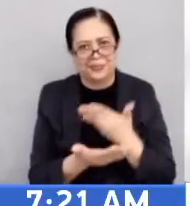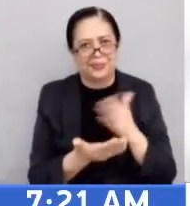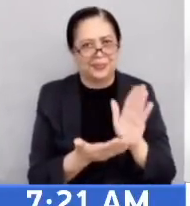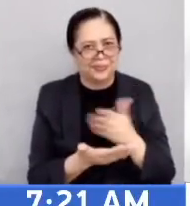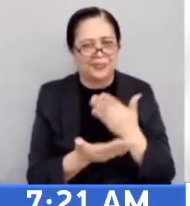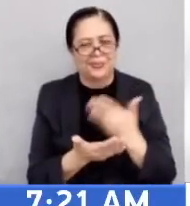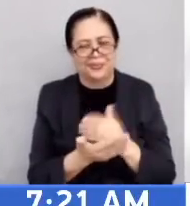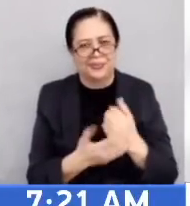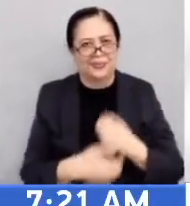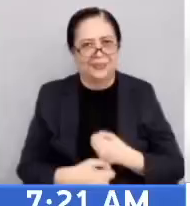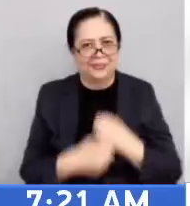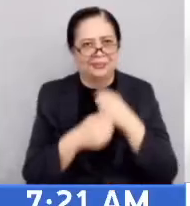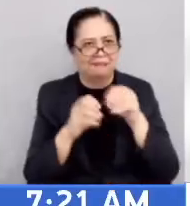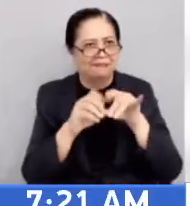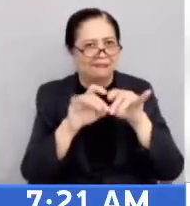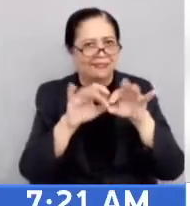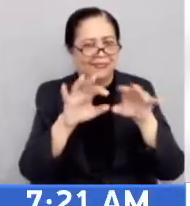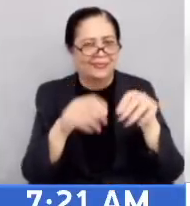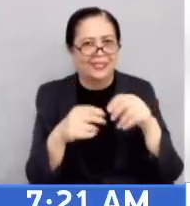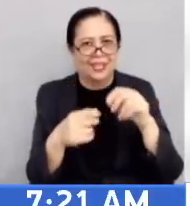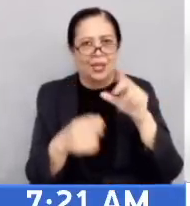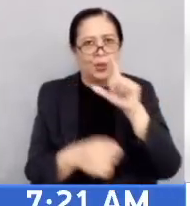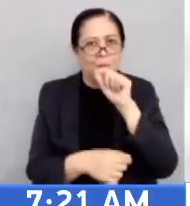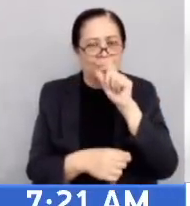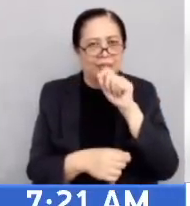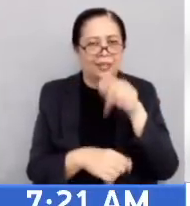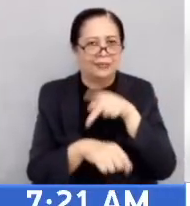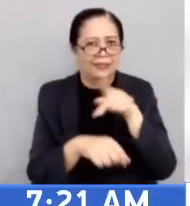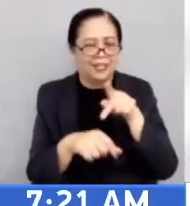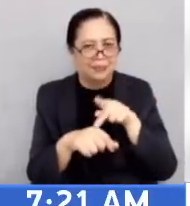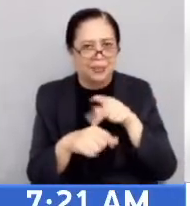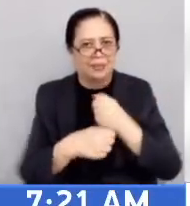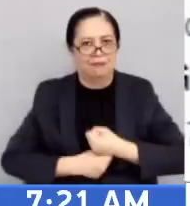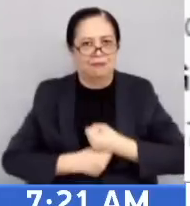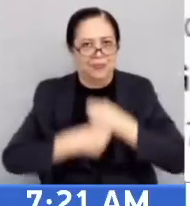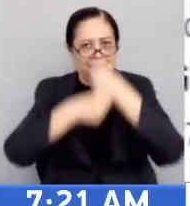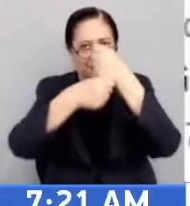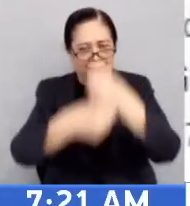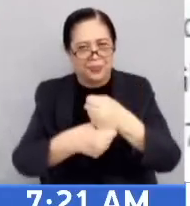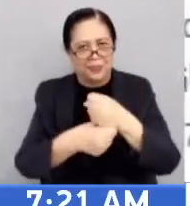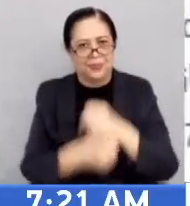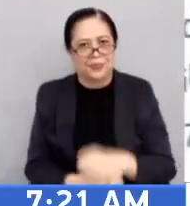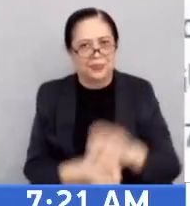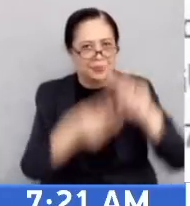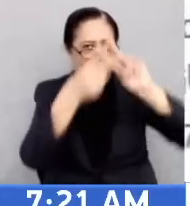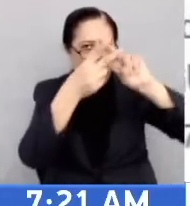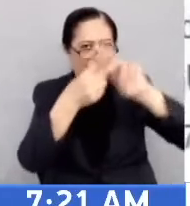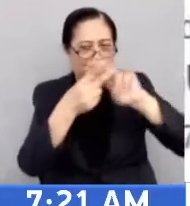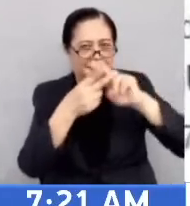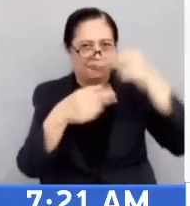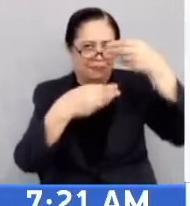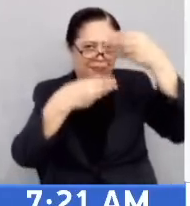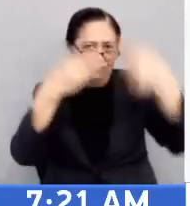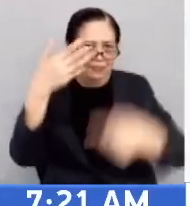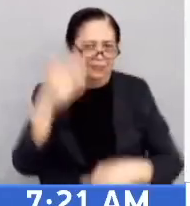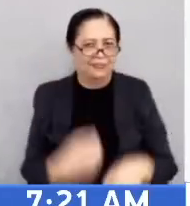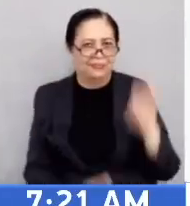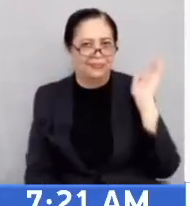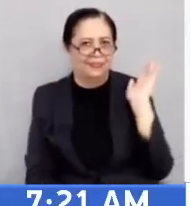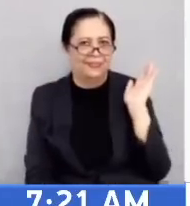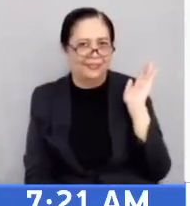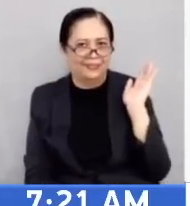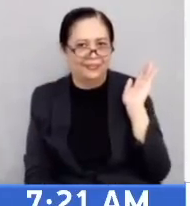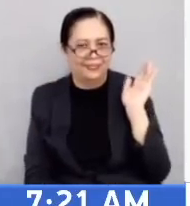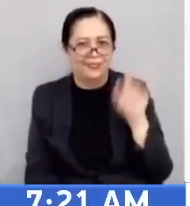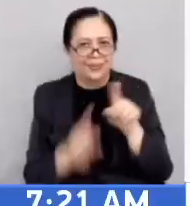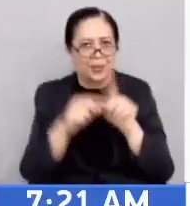Nag-trending sa Twitter Philippines ang hashtag Voltes 5 Legacy TV premiere, Steve Armstrong, Mark Gordon at si Miguel Tan Felix. Umani rin ang positive